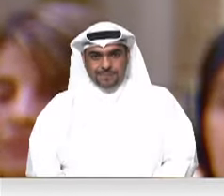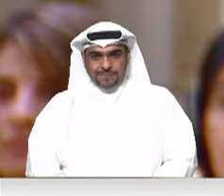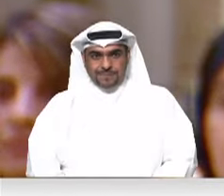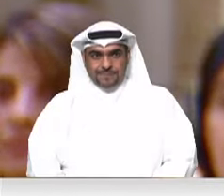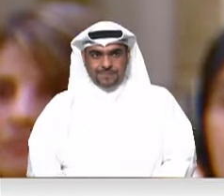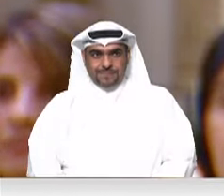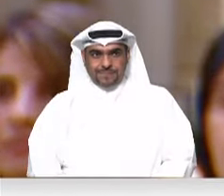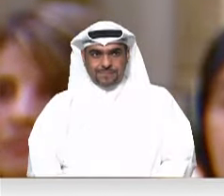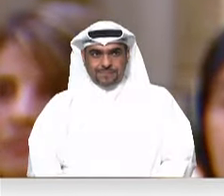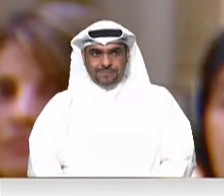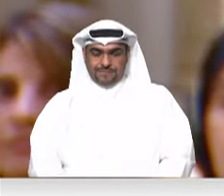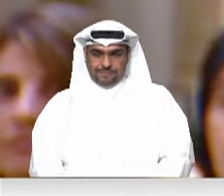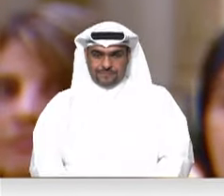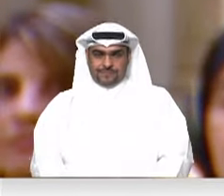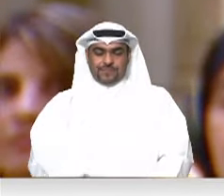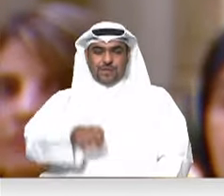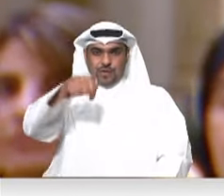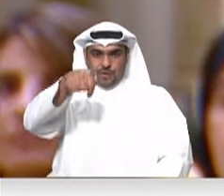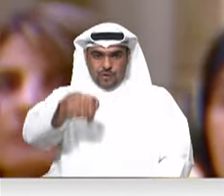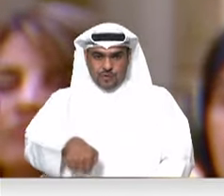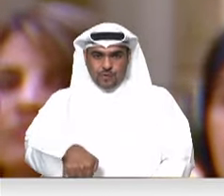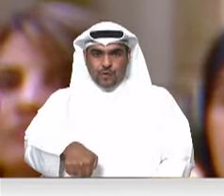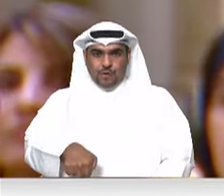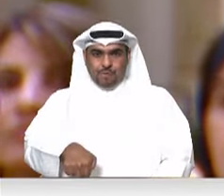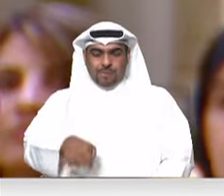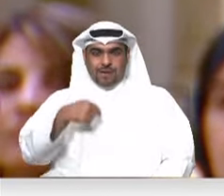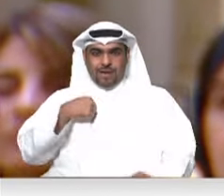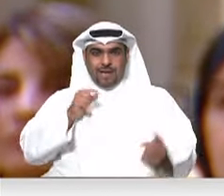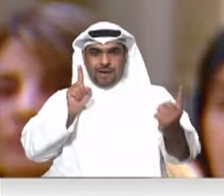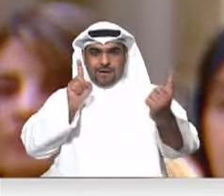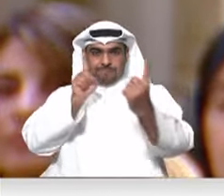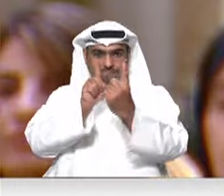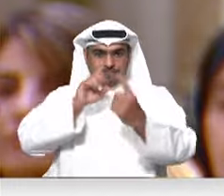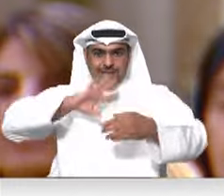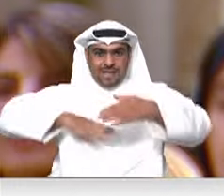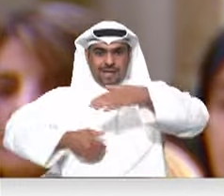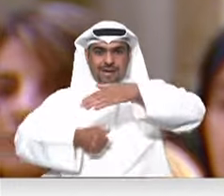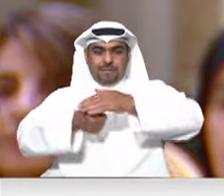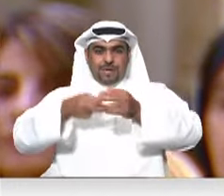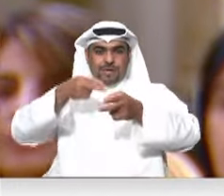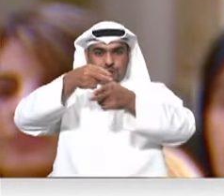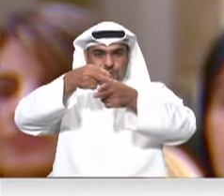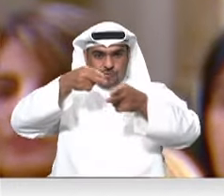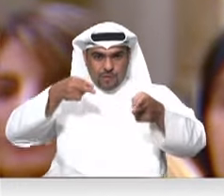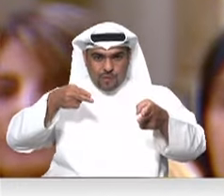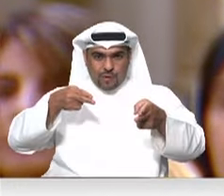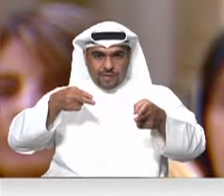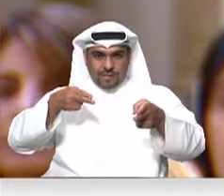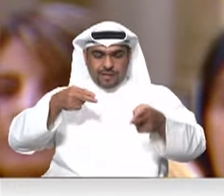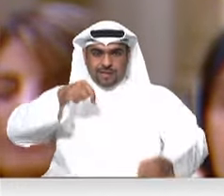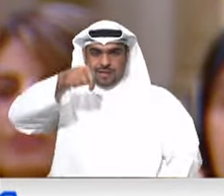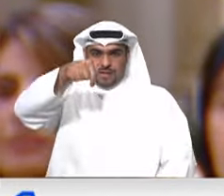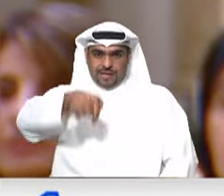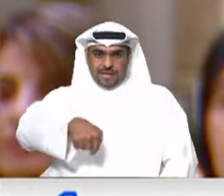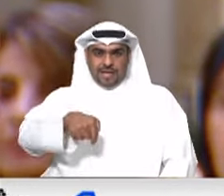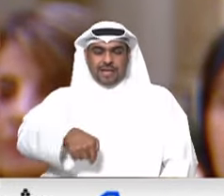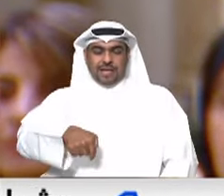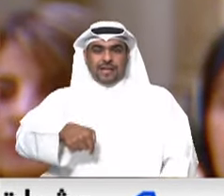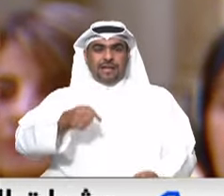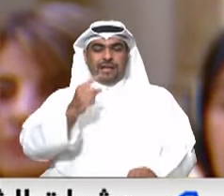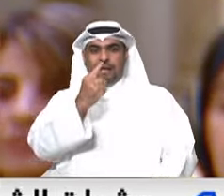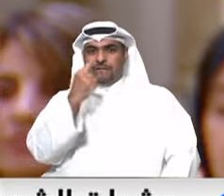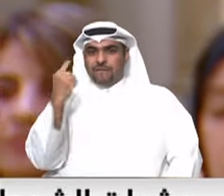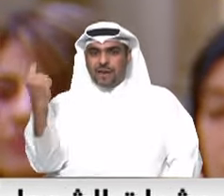أقف أمام سموكم اليوم لاستبصار المشهد الحضاري من حولنا في عصر الخوارزميات